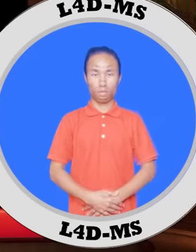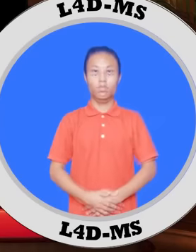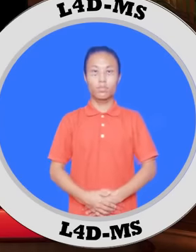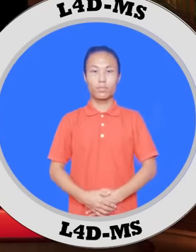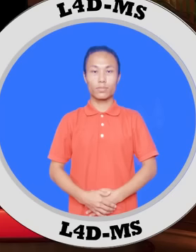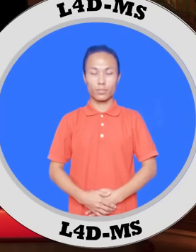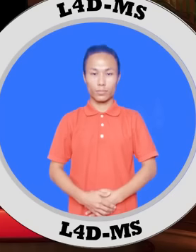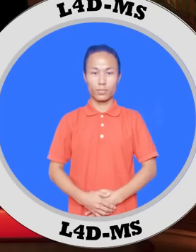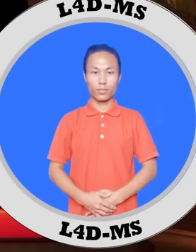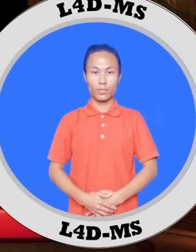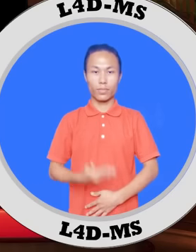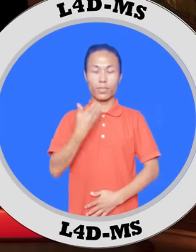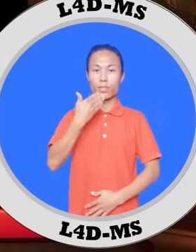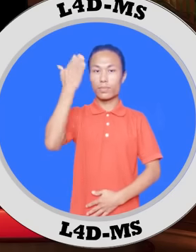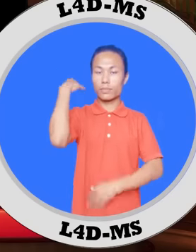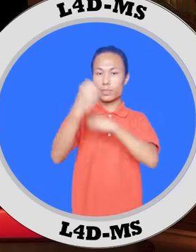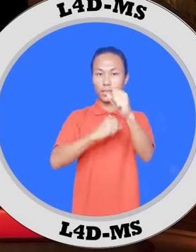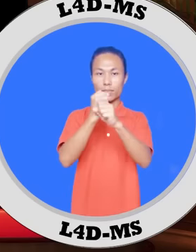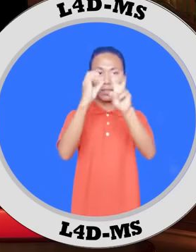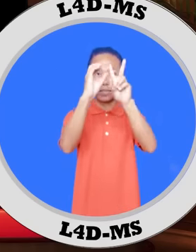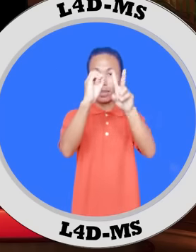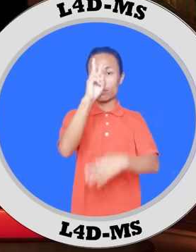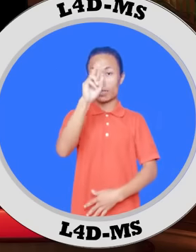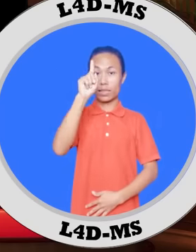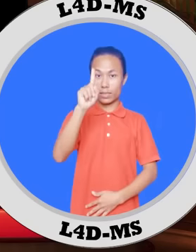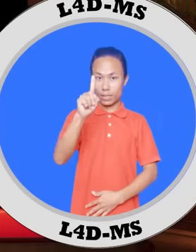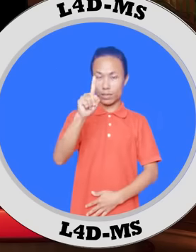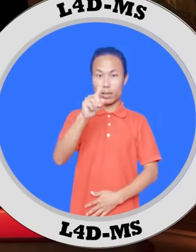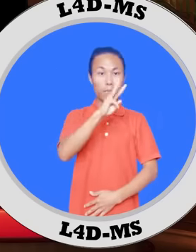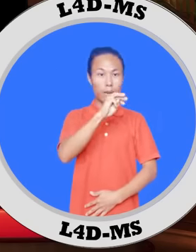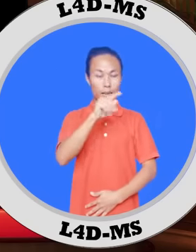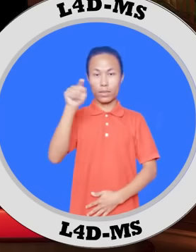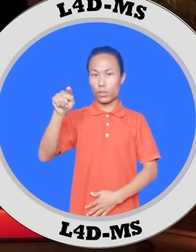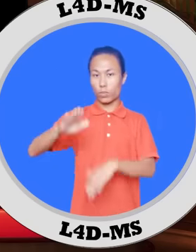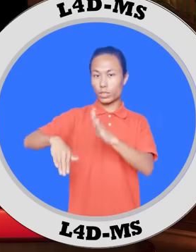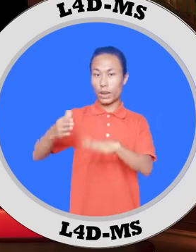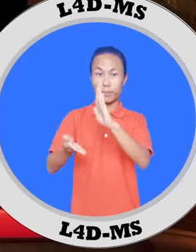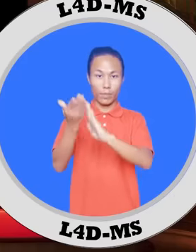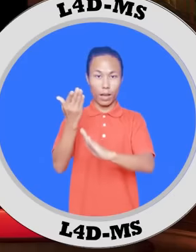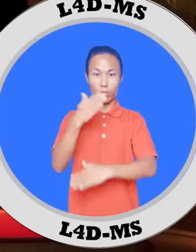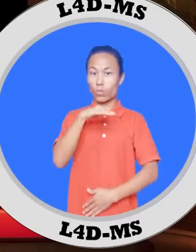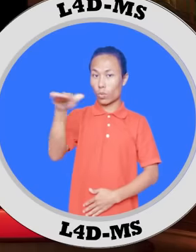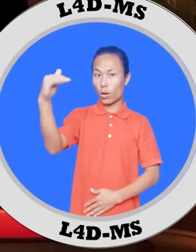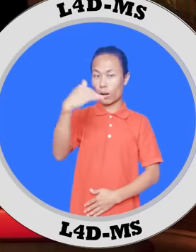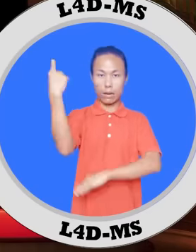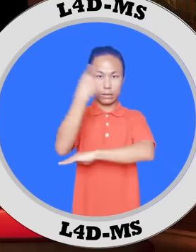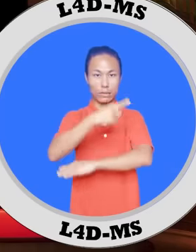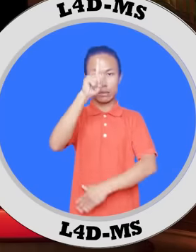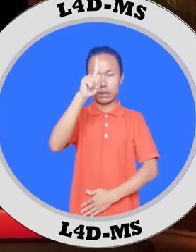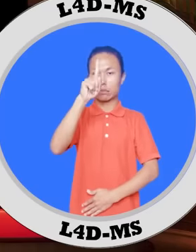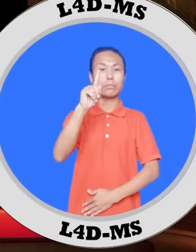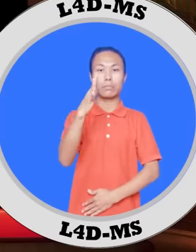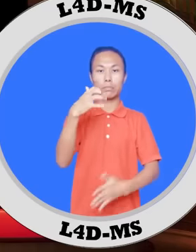Sovare, Rana Satakune Donga, Shamyak Gani, Mandalay Dango, Nijimpian, Ki Tuanai Musura, A Malatake Lalo, Miyama